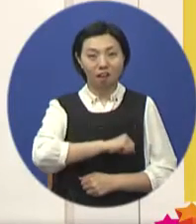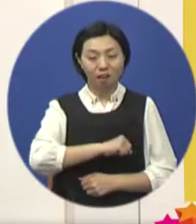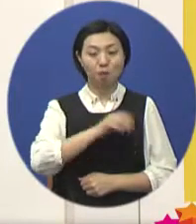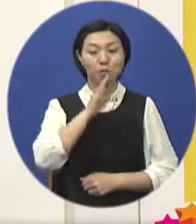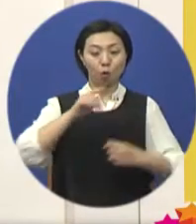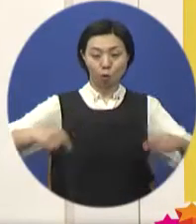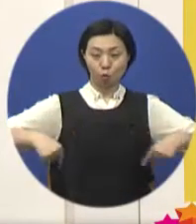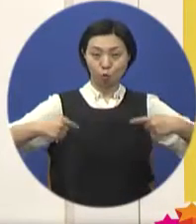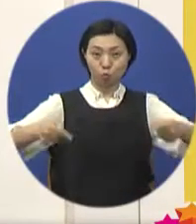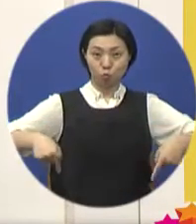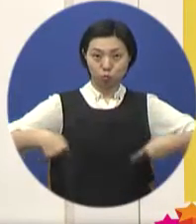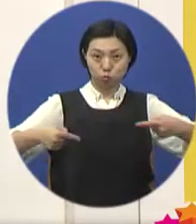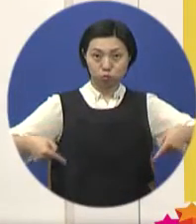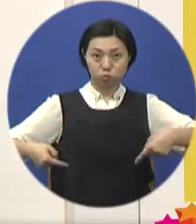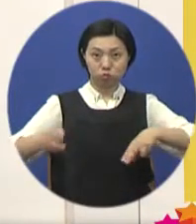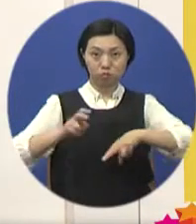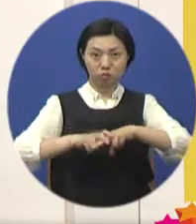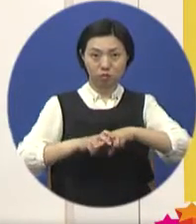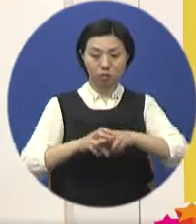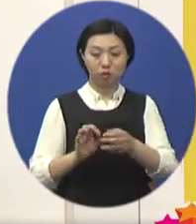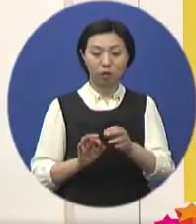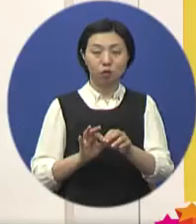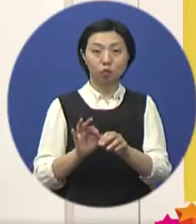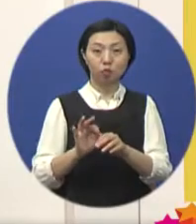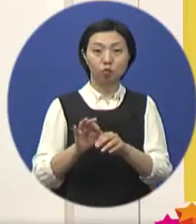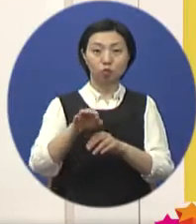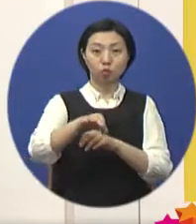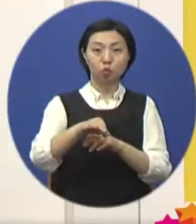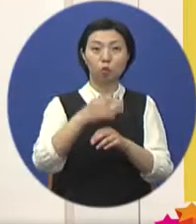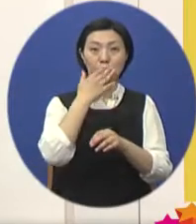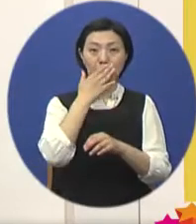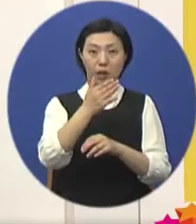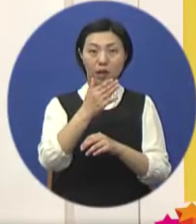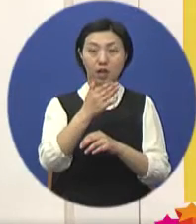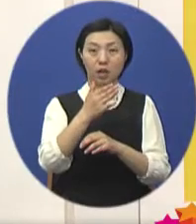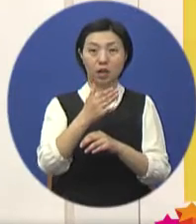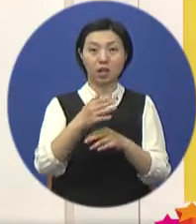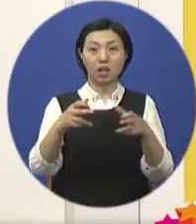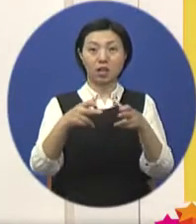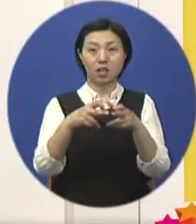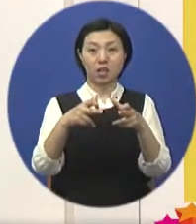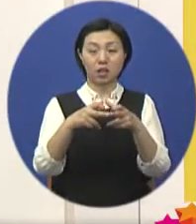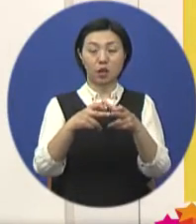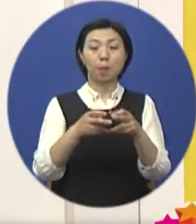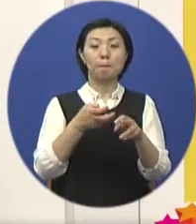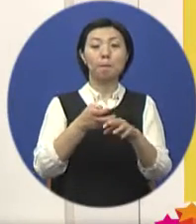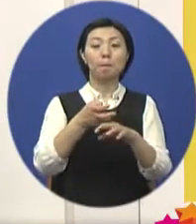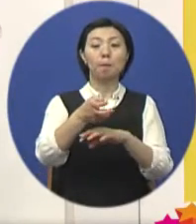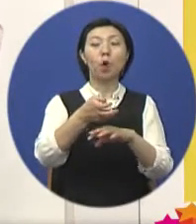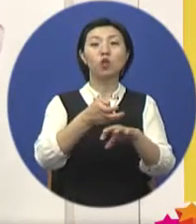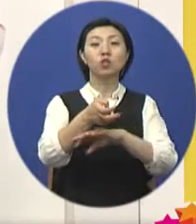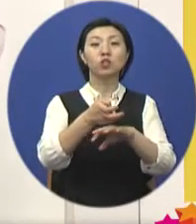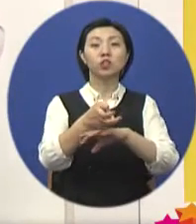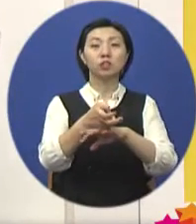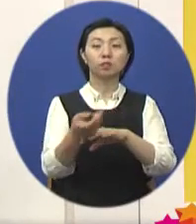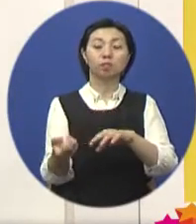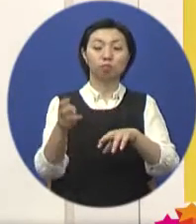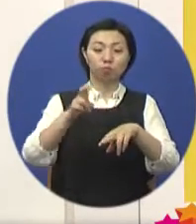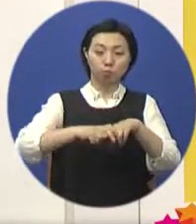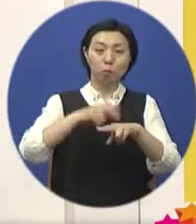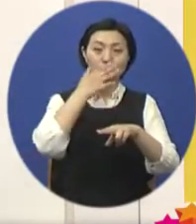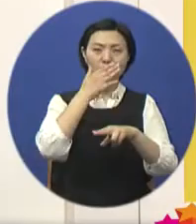휠체어 타신 분들이 네. 탑승도 할 수 있도록 버스에 네. 버스에 탑승도 할 수 있도록 네. 해서 네. 너무너무